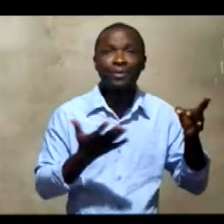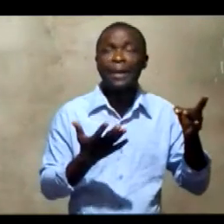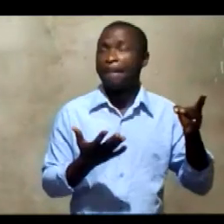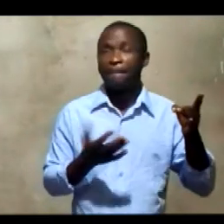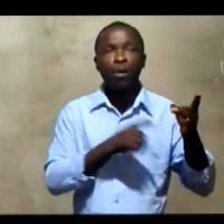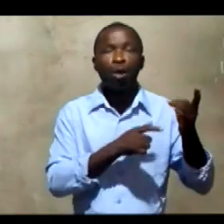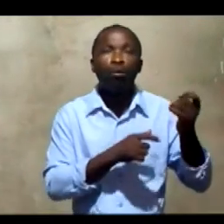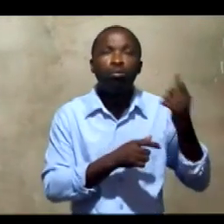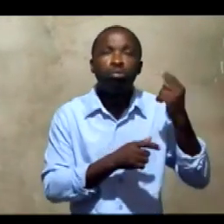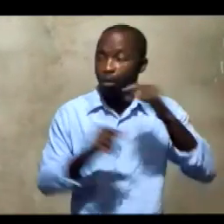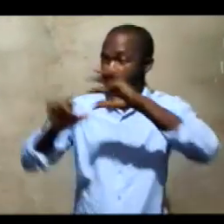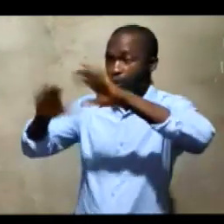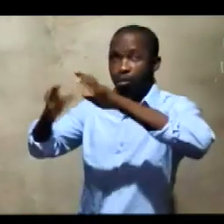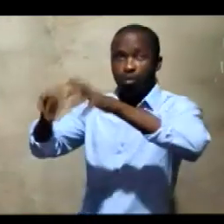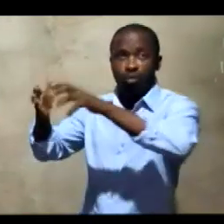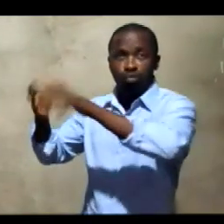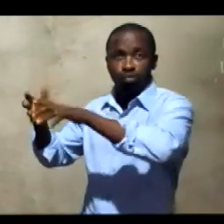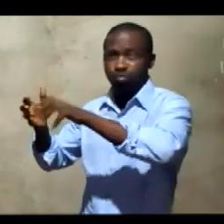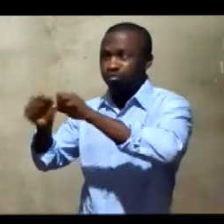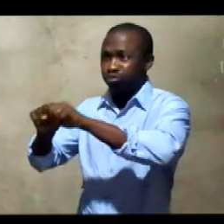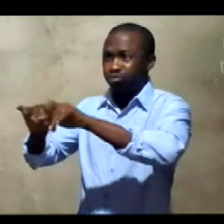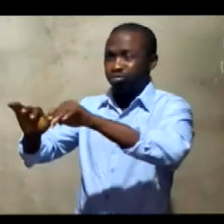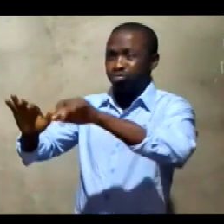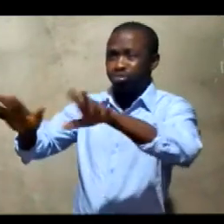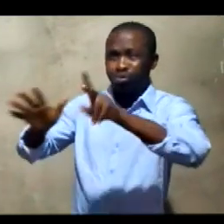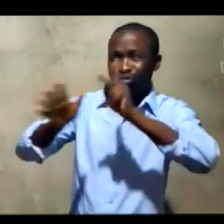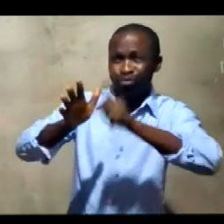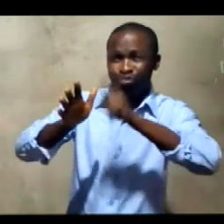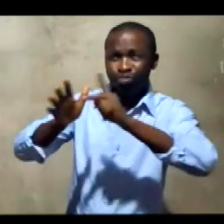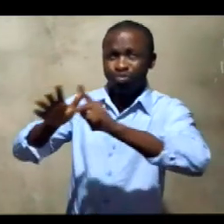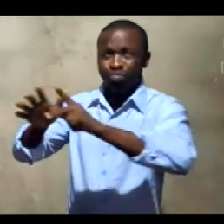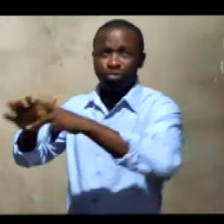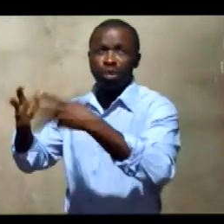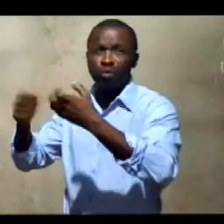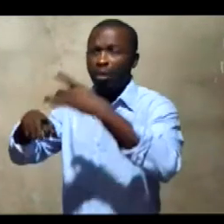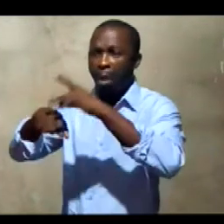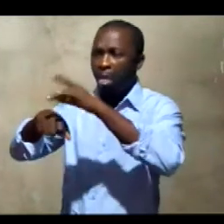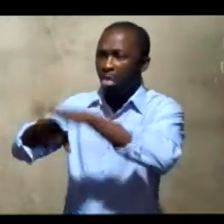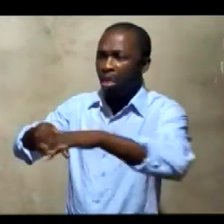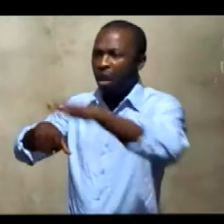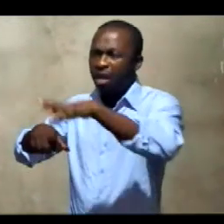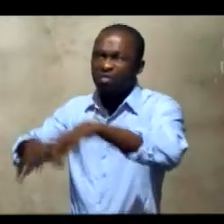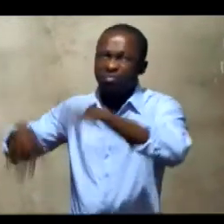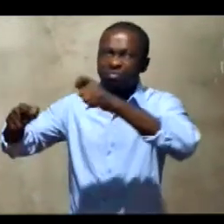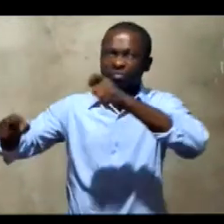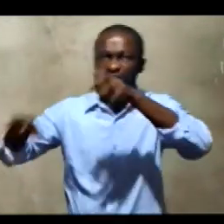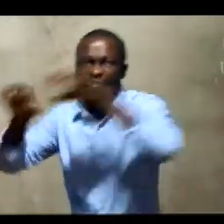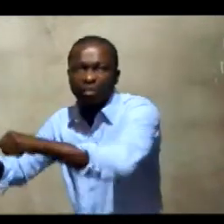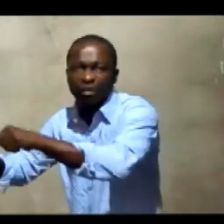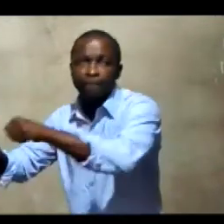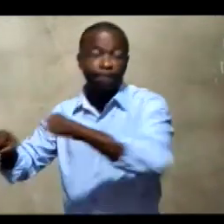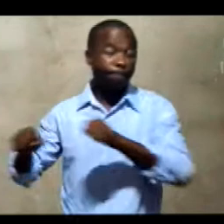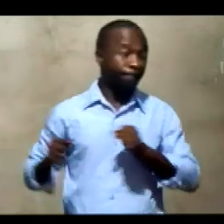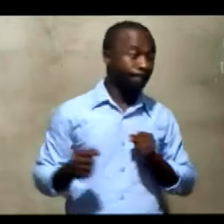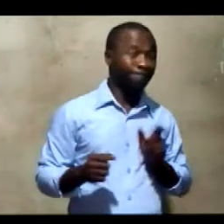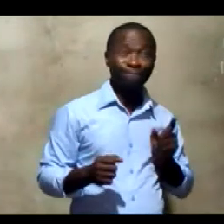d'hommes armés dans la ville de Béni, mais cela n'est pas suffisant pour arriver à sécuriser la population de Béni. L'ONU a appelé les habitants de Béni au calme